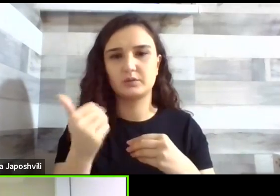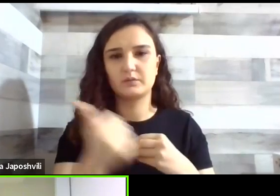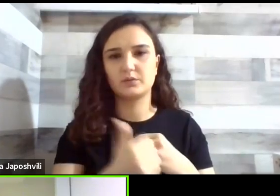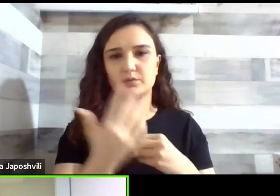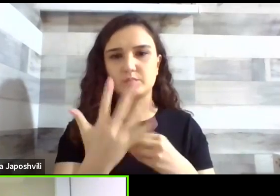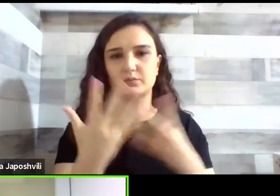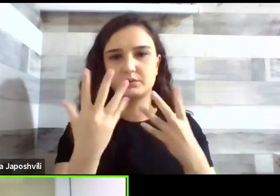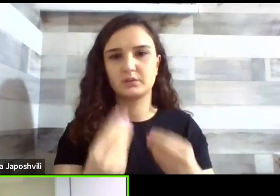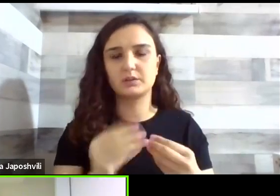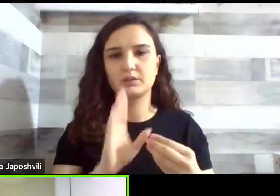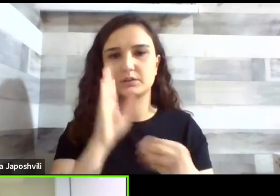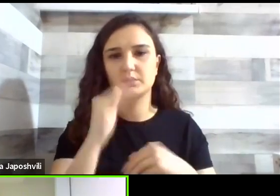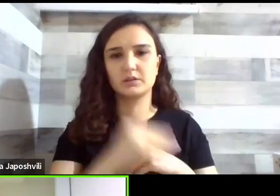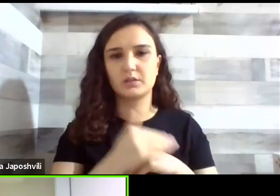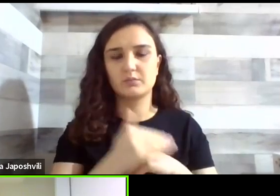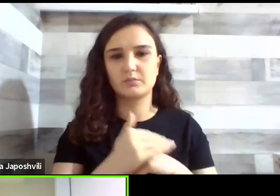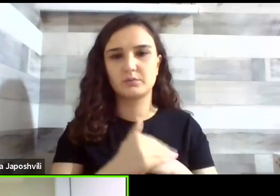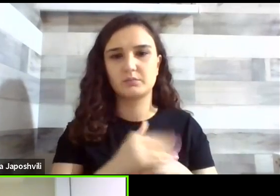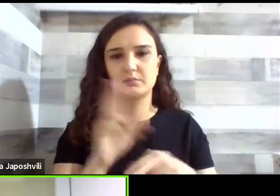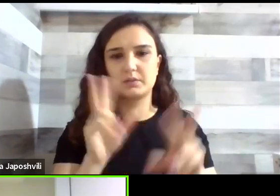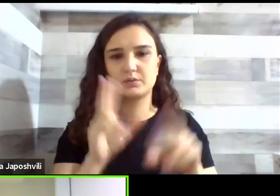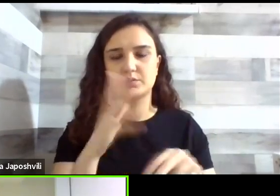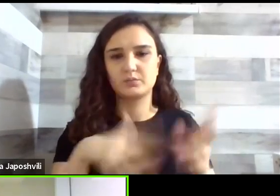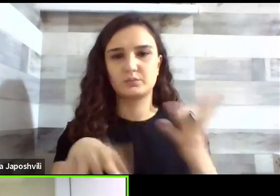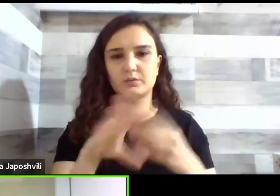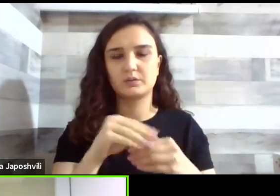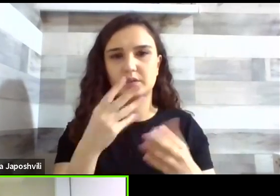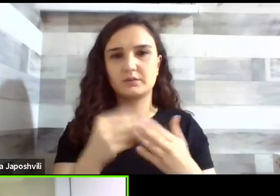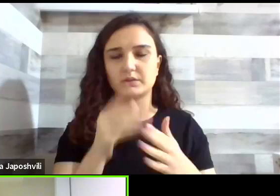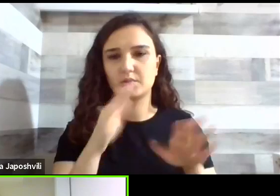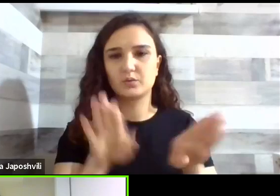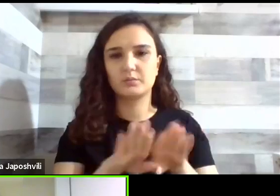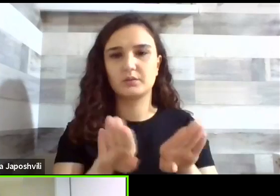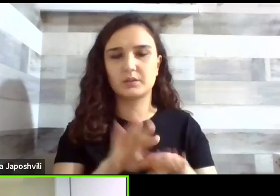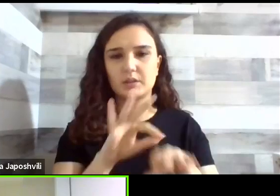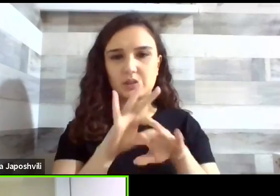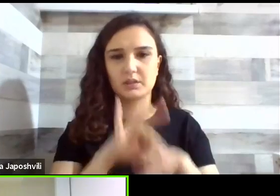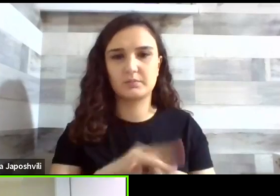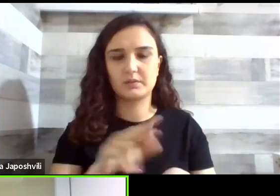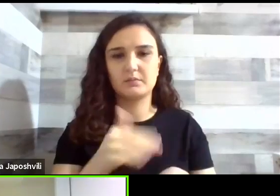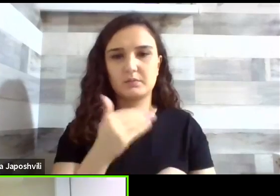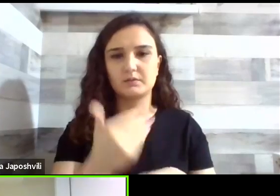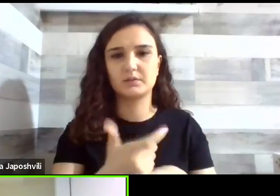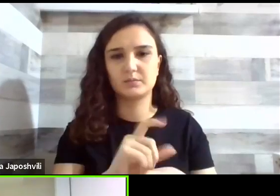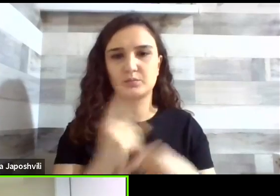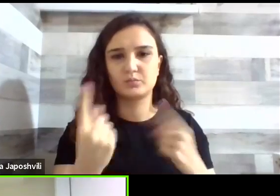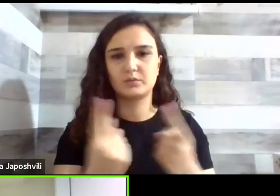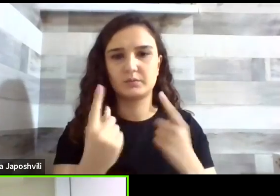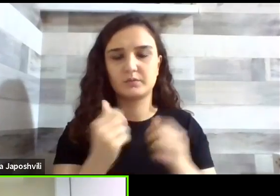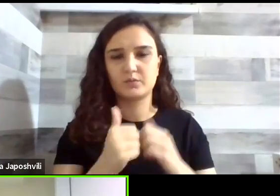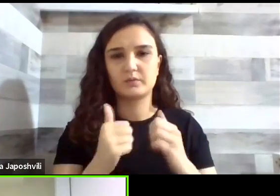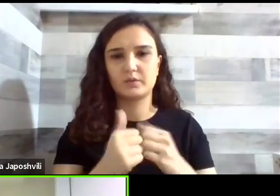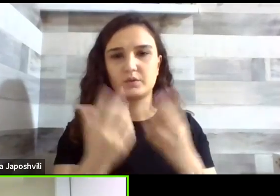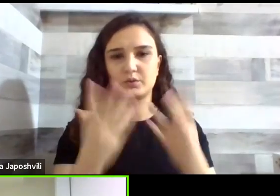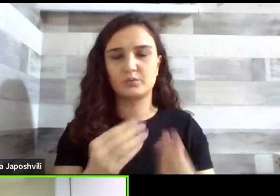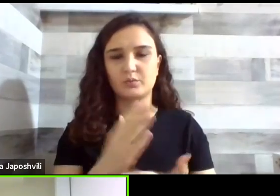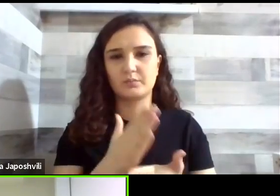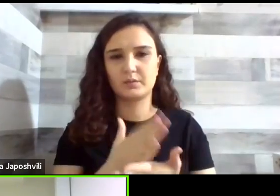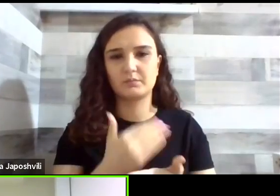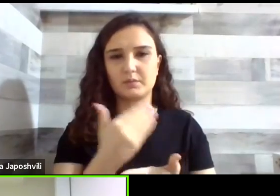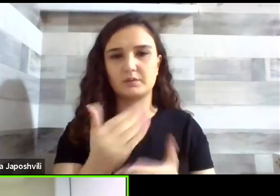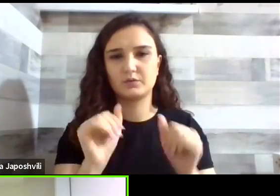დღეს დილიდან საღამომდე ფაქტიურად თავის თანატოლებთან ატარებენ და ეს მათთვის ძალიან ბუნებრივი ყოველდღიურობა, მათ